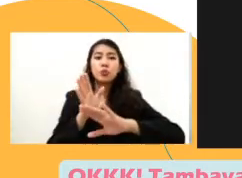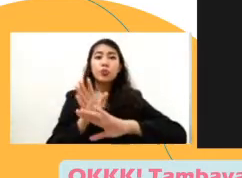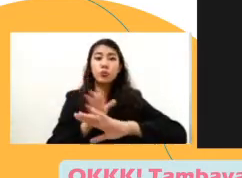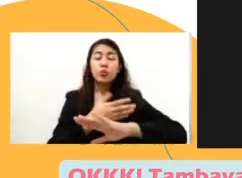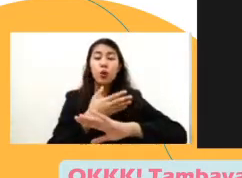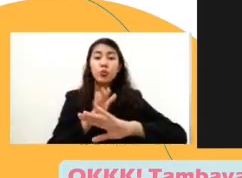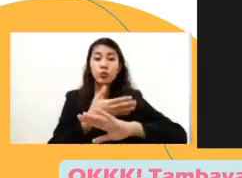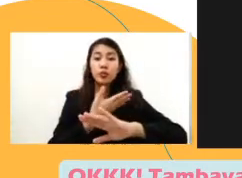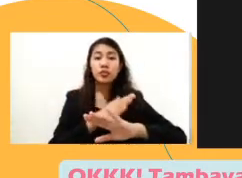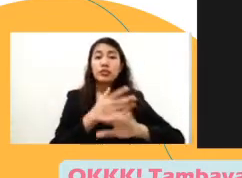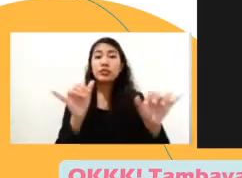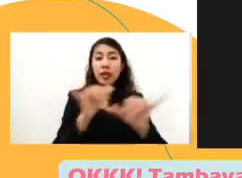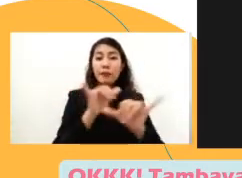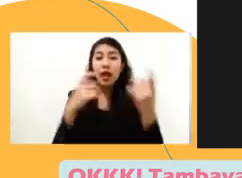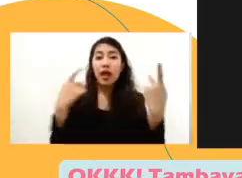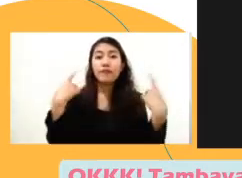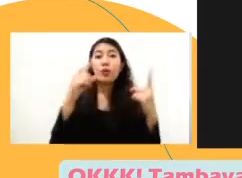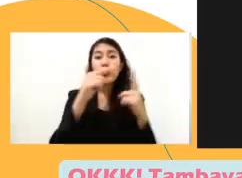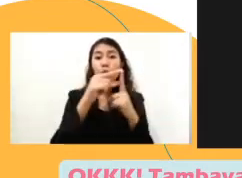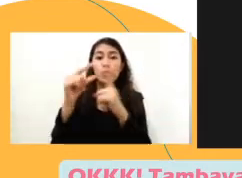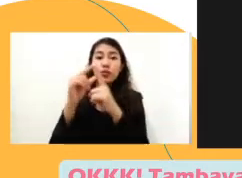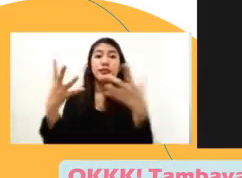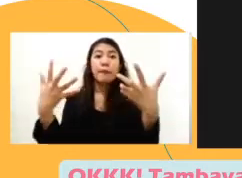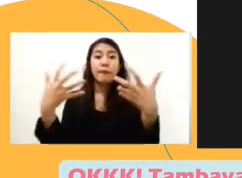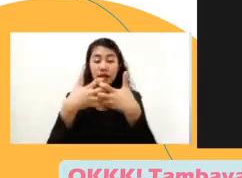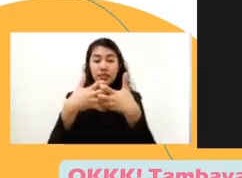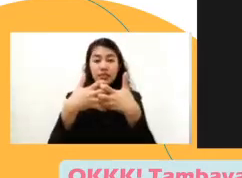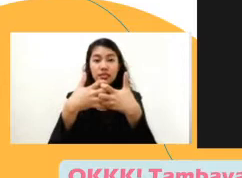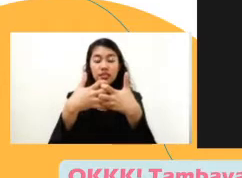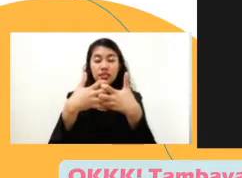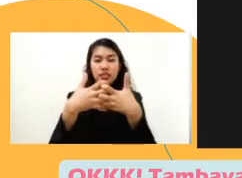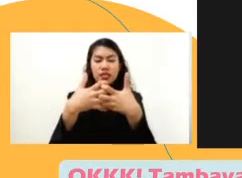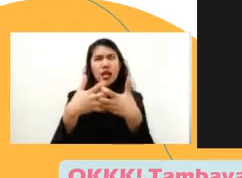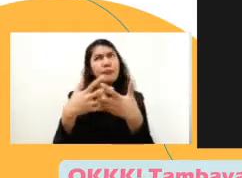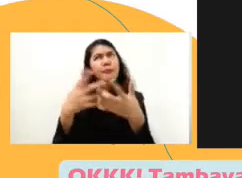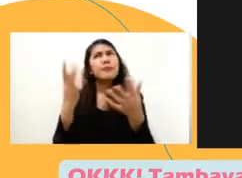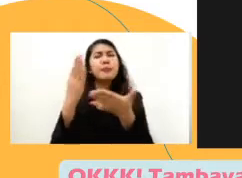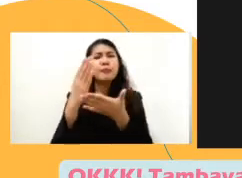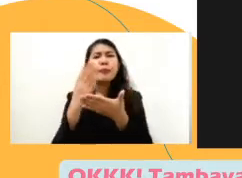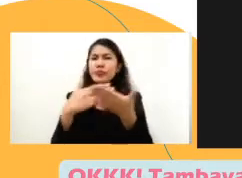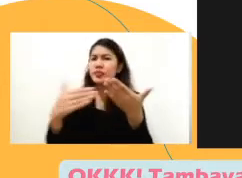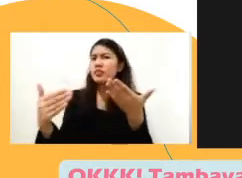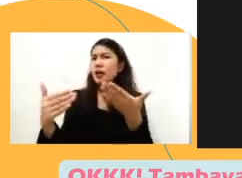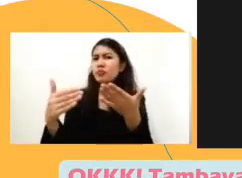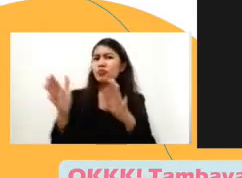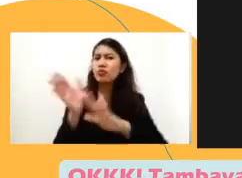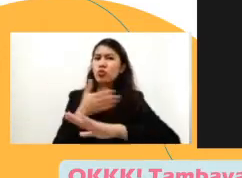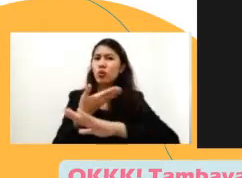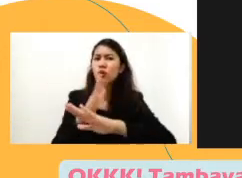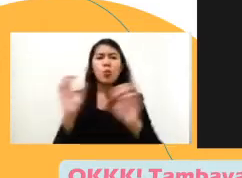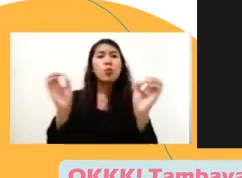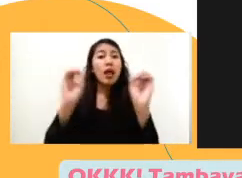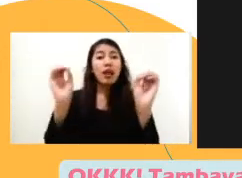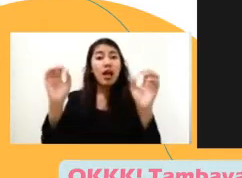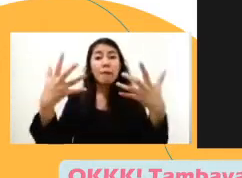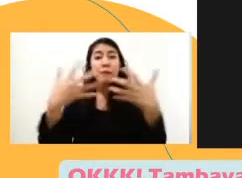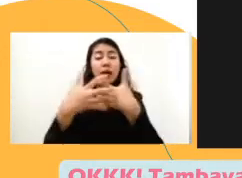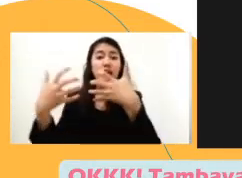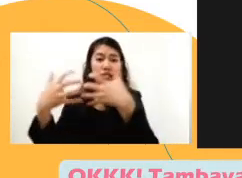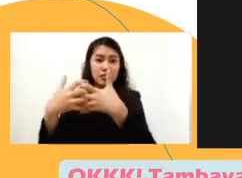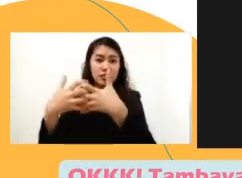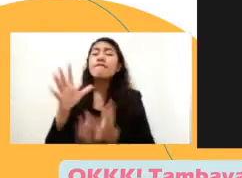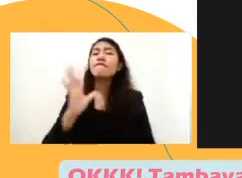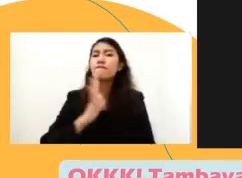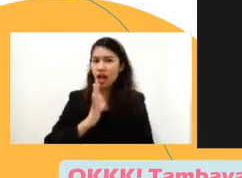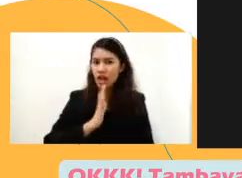Pero, maaring, mapapansin nyo sa ibang kanta, maaring wala namang tugma, pero nagiging kanta